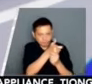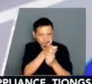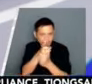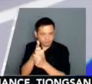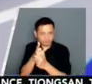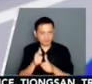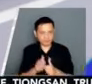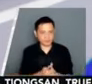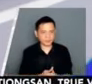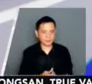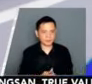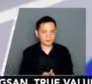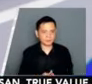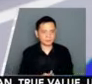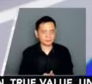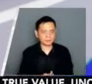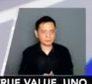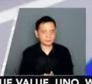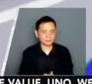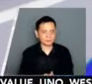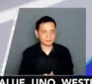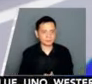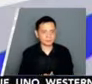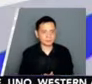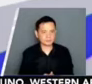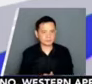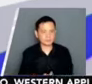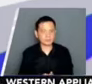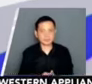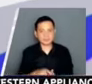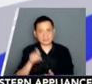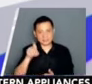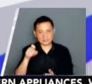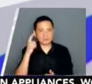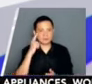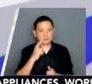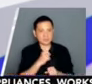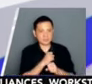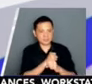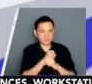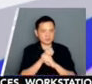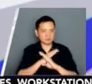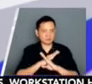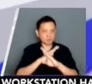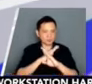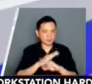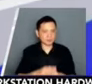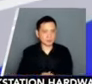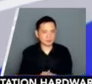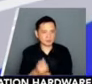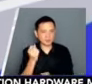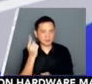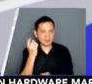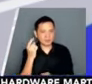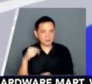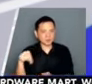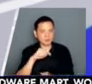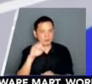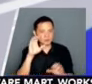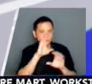police intervention, kinakailangan din po na may mga units na may armas. However po, yung nag-implement po, yung nag-search, mga arresting team and yung